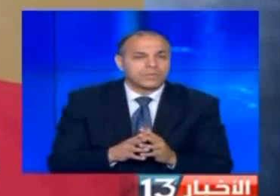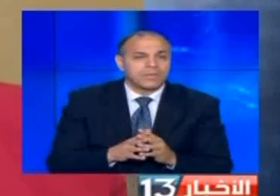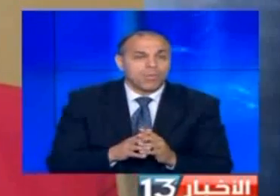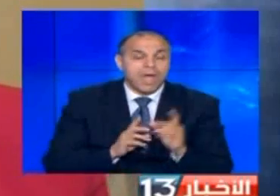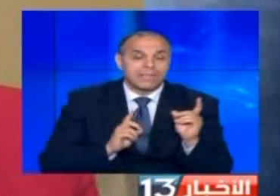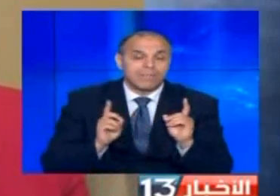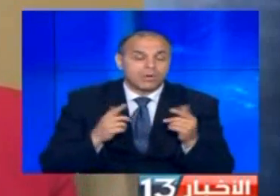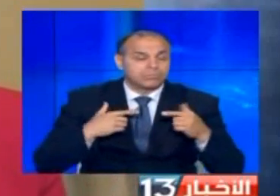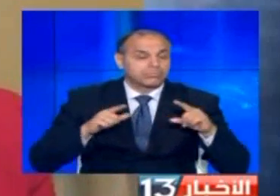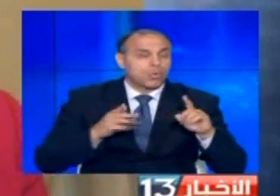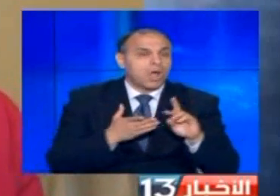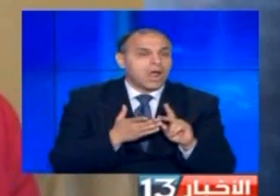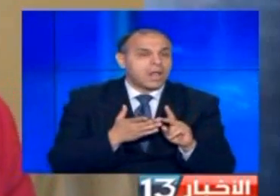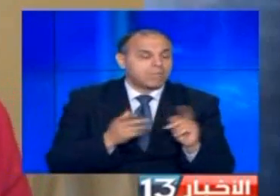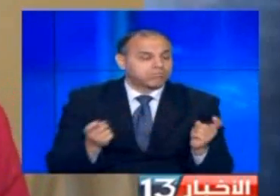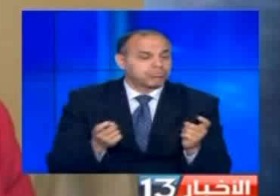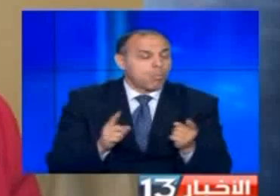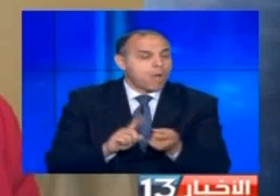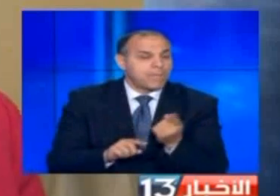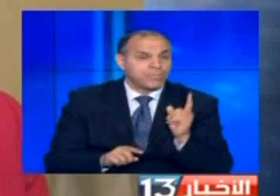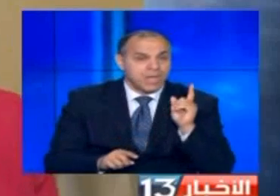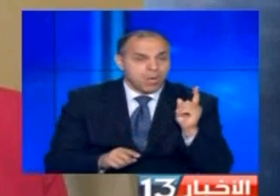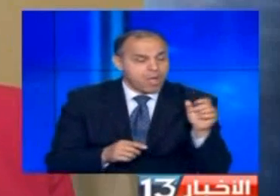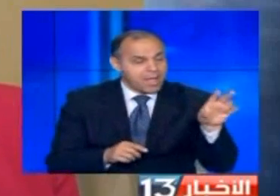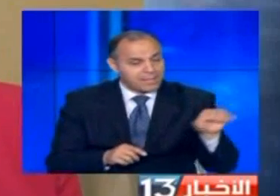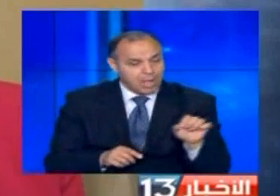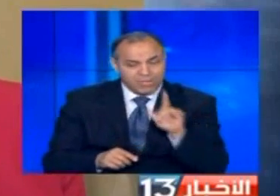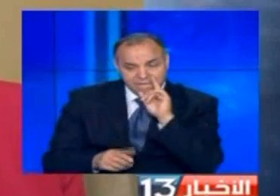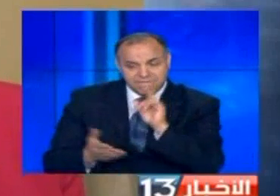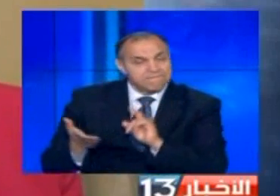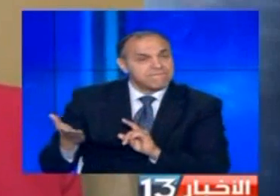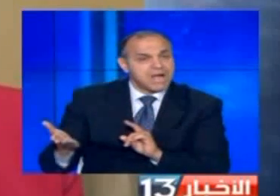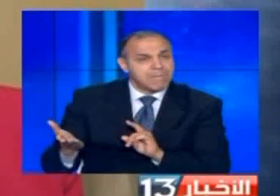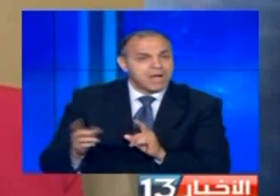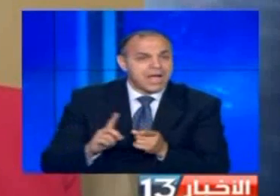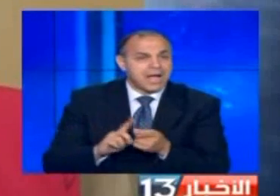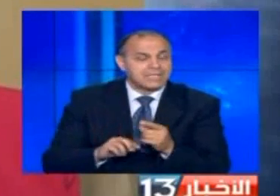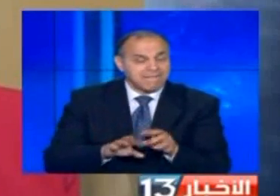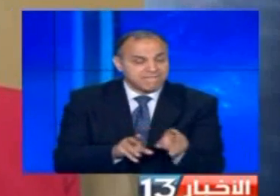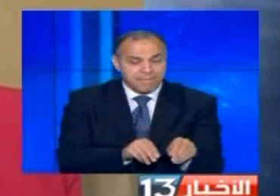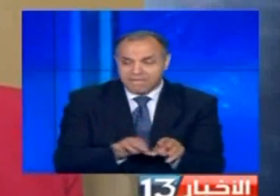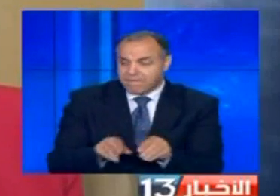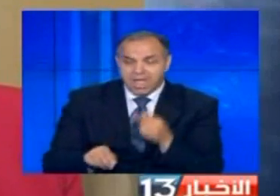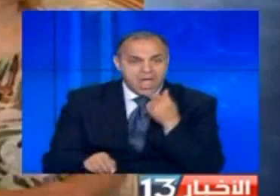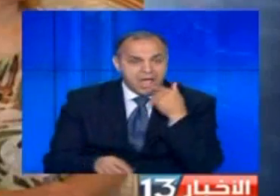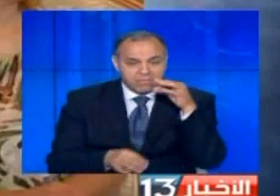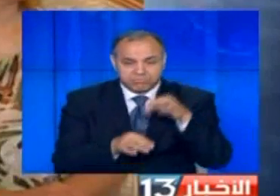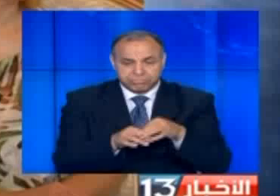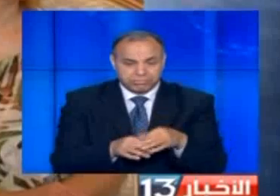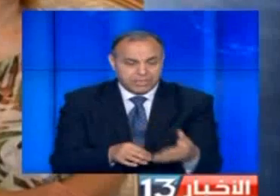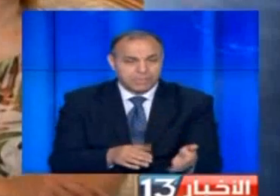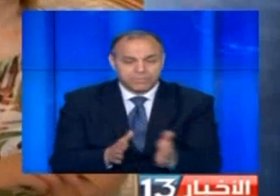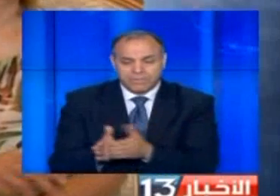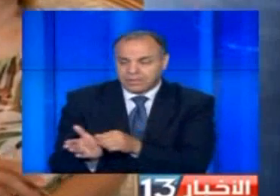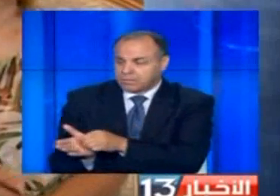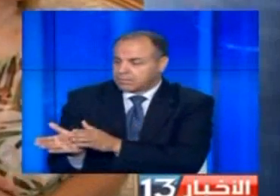الديمقراطيه المحليه هذا اللي مهم برشا ودعوه النساء وخاصه الاسر الى الانتخاب